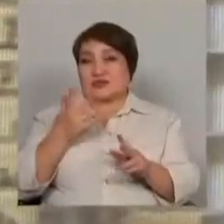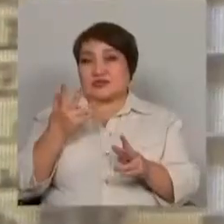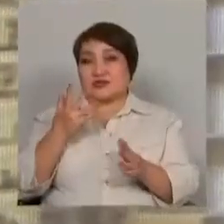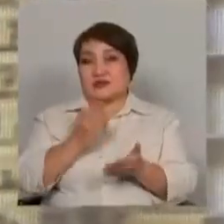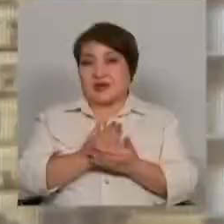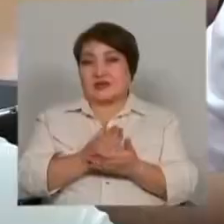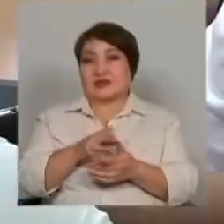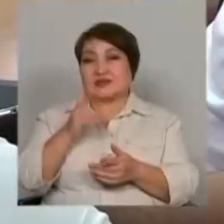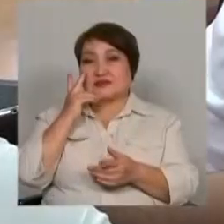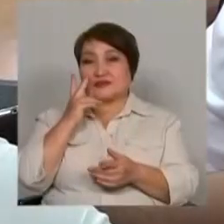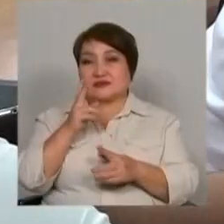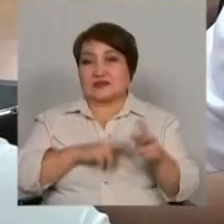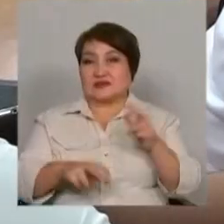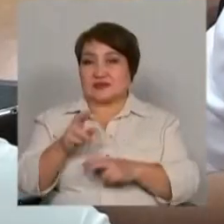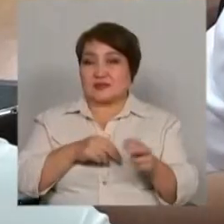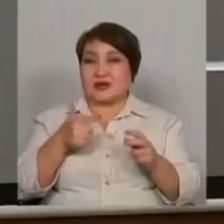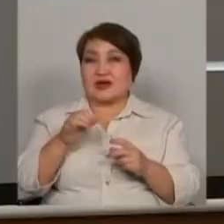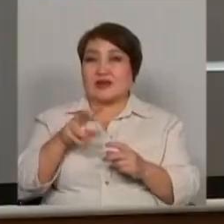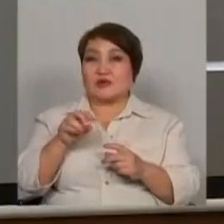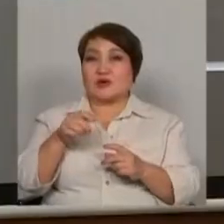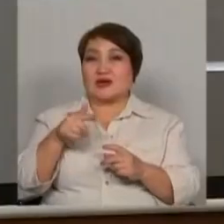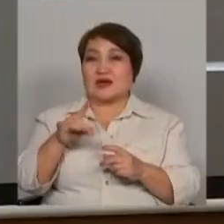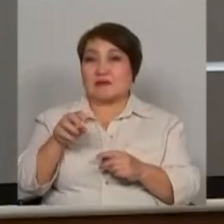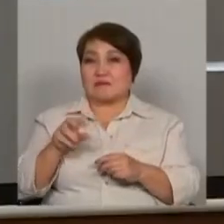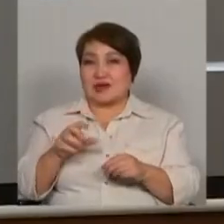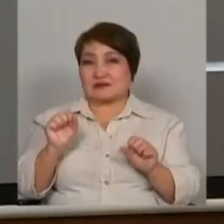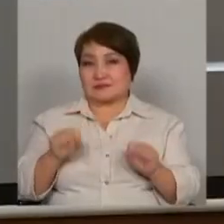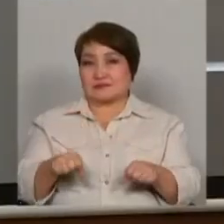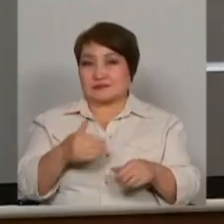нұсқасын жасауды ниет етіп отыр. Наскен Еркін, Сағындық Нарықов, Алматы телеарнасы.